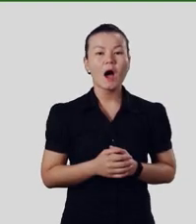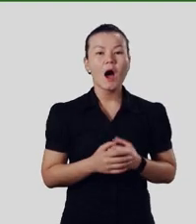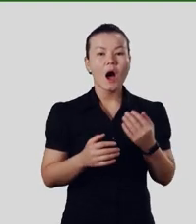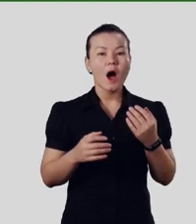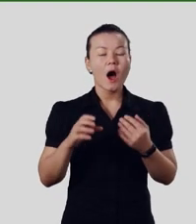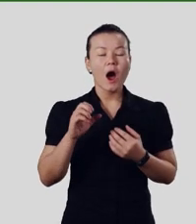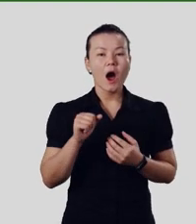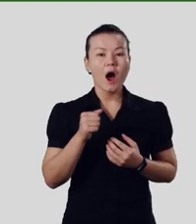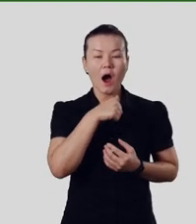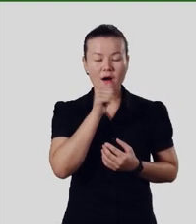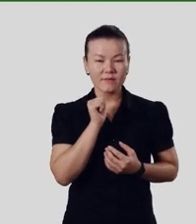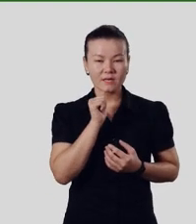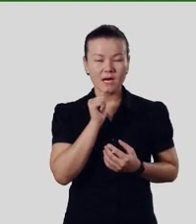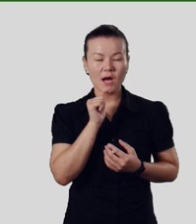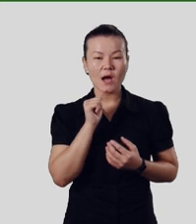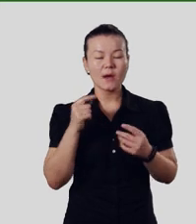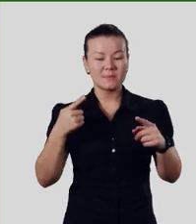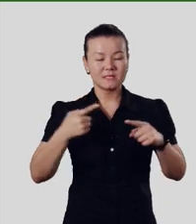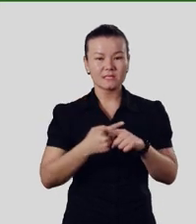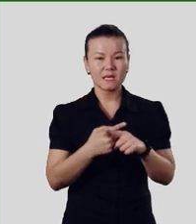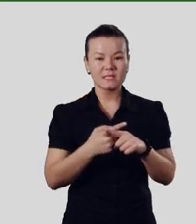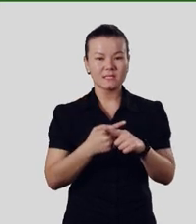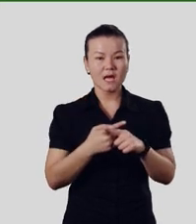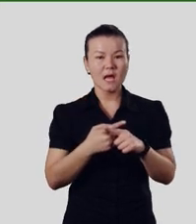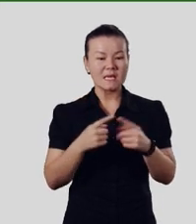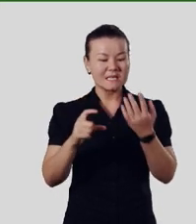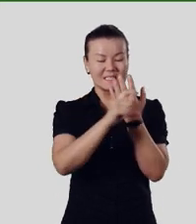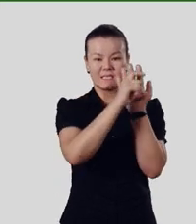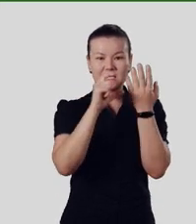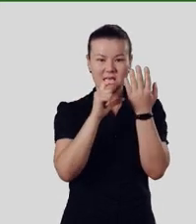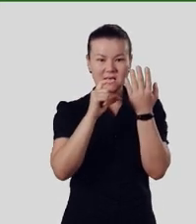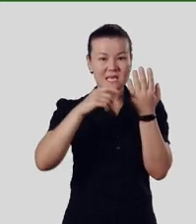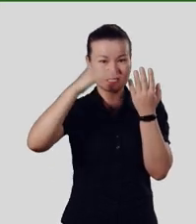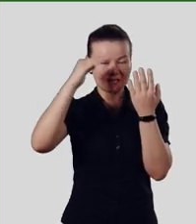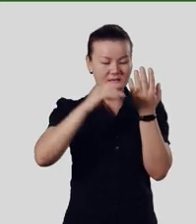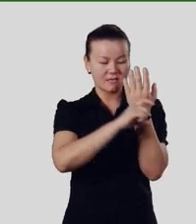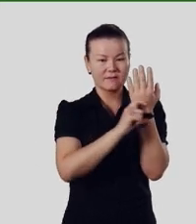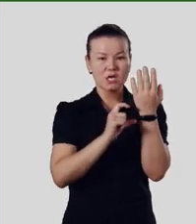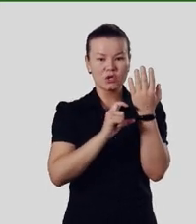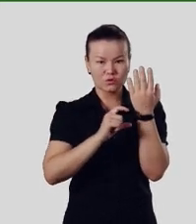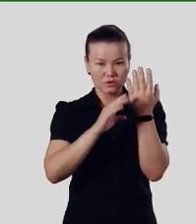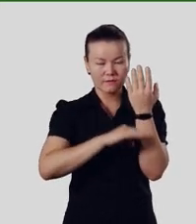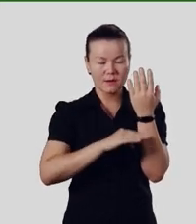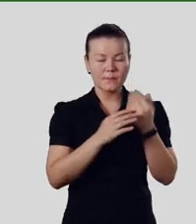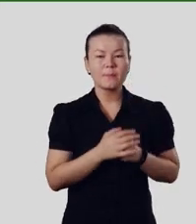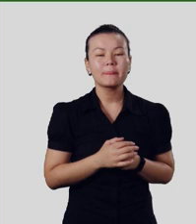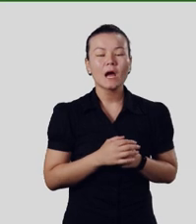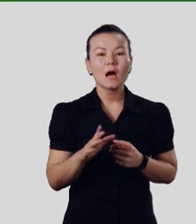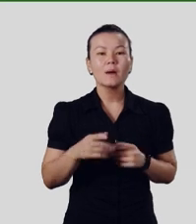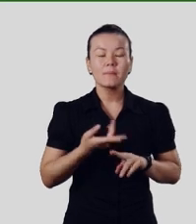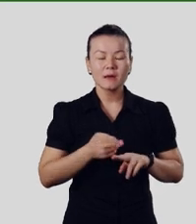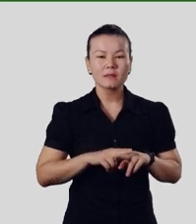Африка пересекается линиями северного и южного тропиков. Благодаря этому большая часть